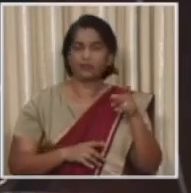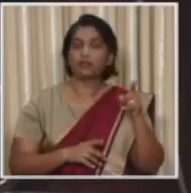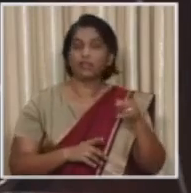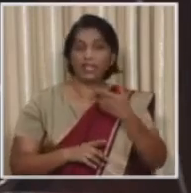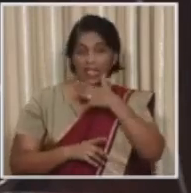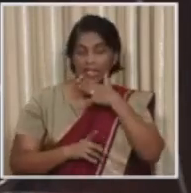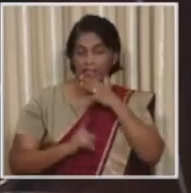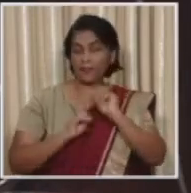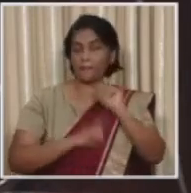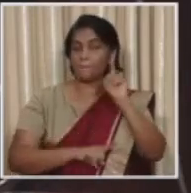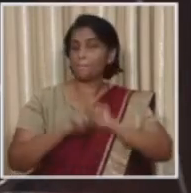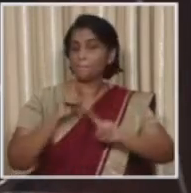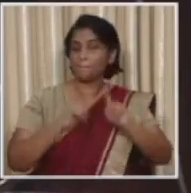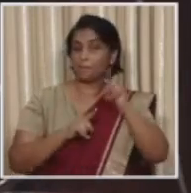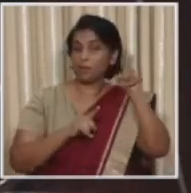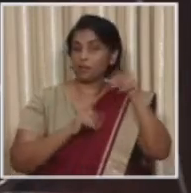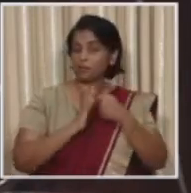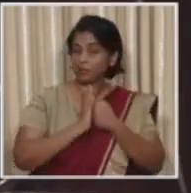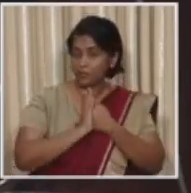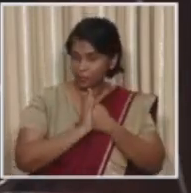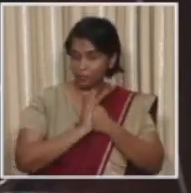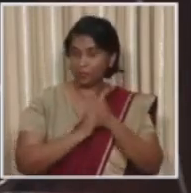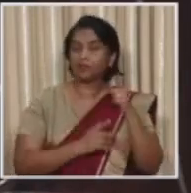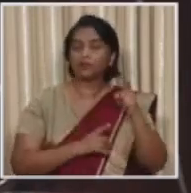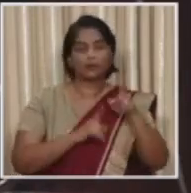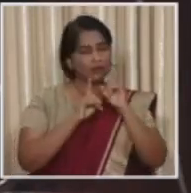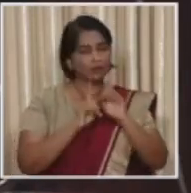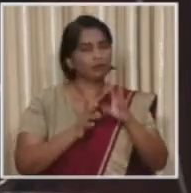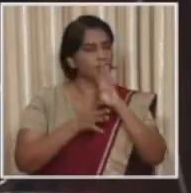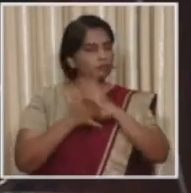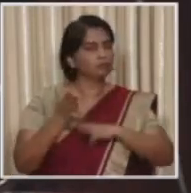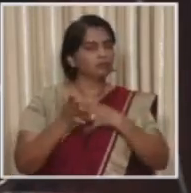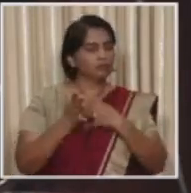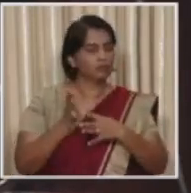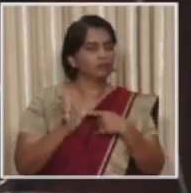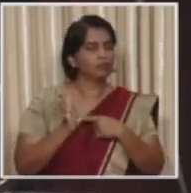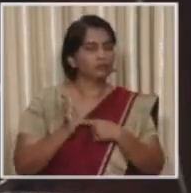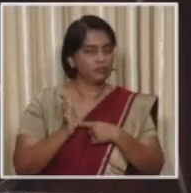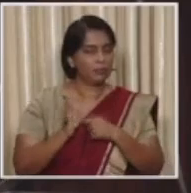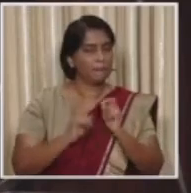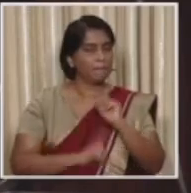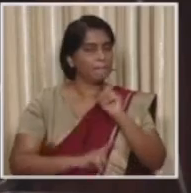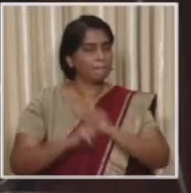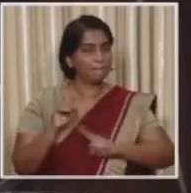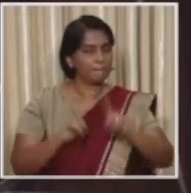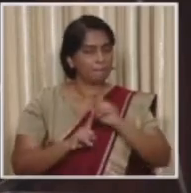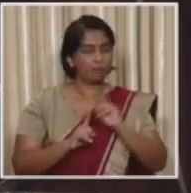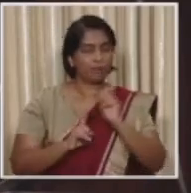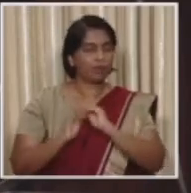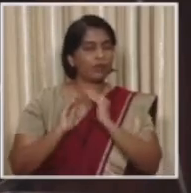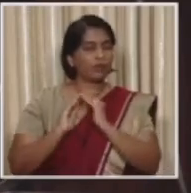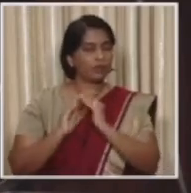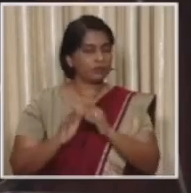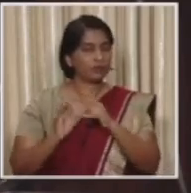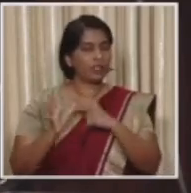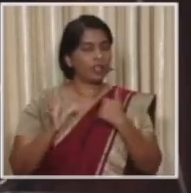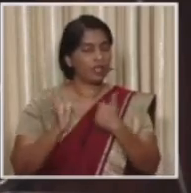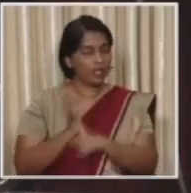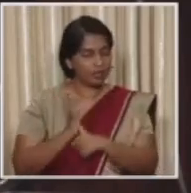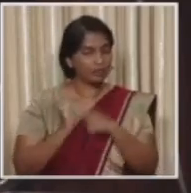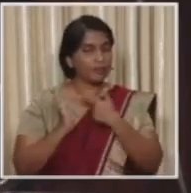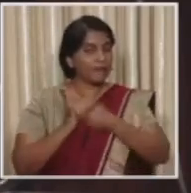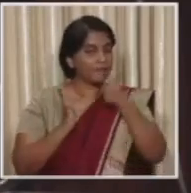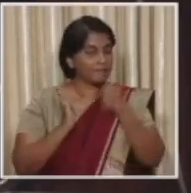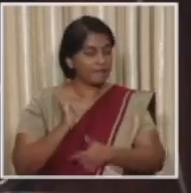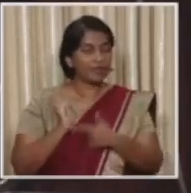බ්‍රිතාන්‍ය පාර්ලිමේන්තු සම්ප්‍රදායට ගරු කරනවා නම් මේ අයවැය පාර්ලිමේන්තු අයවැය කාර්යාල පනත්වල